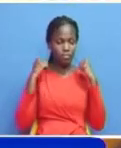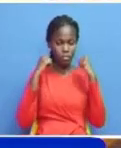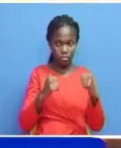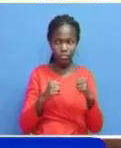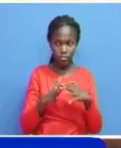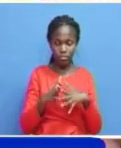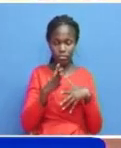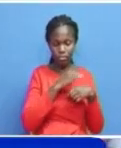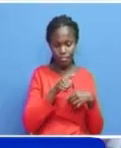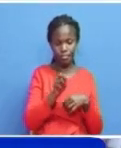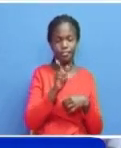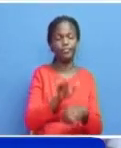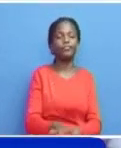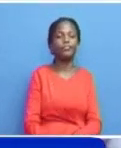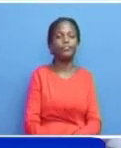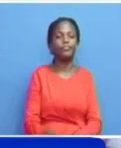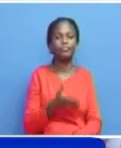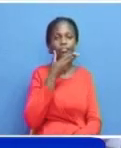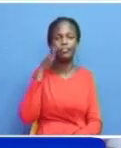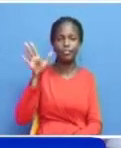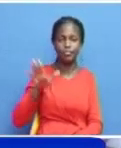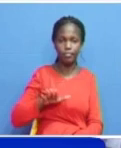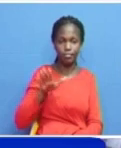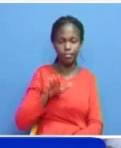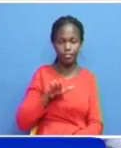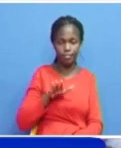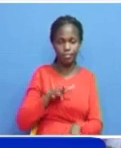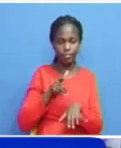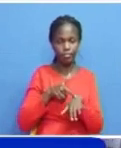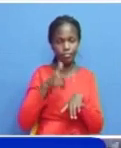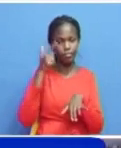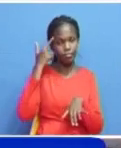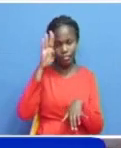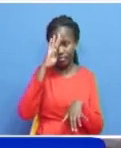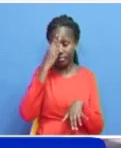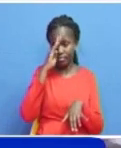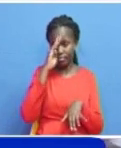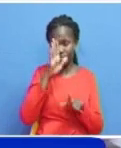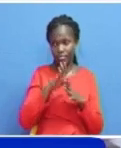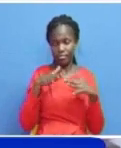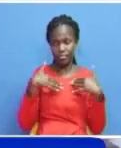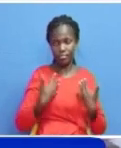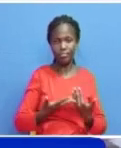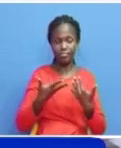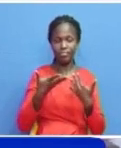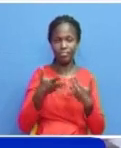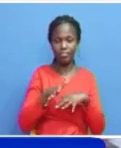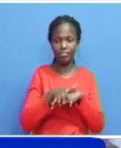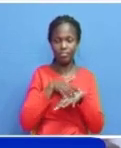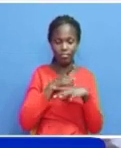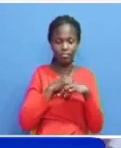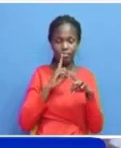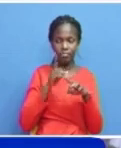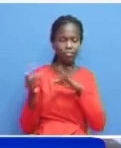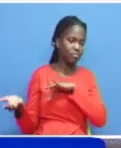keya. Ladies and gentlemen, the time for doubt and anxiety is slowly but surely